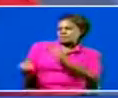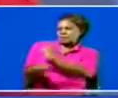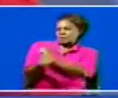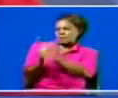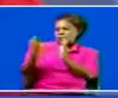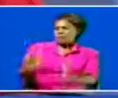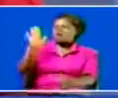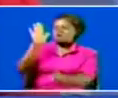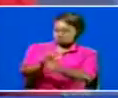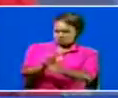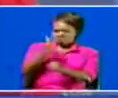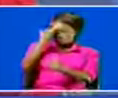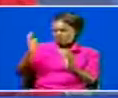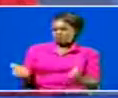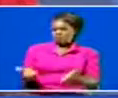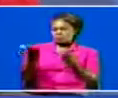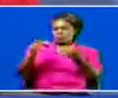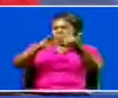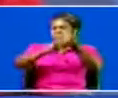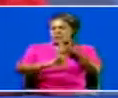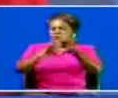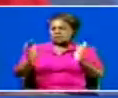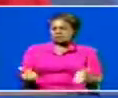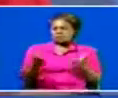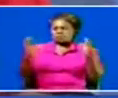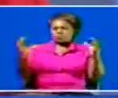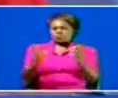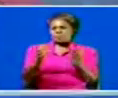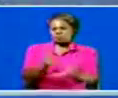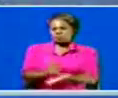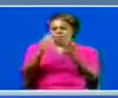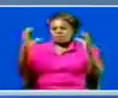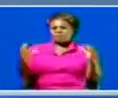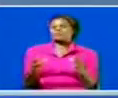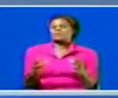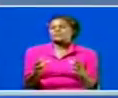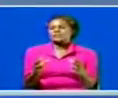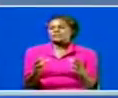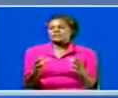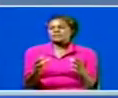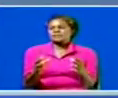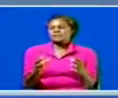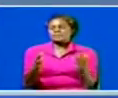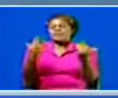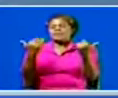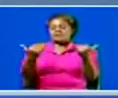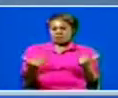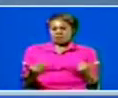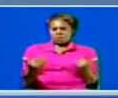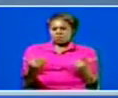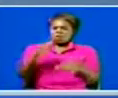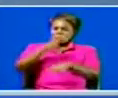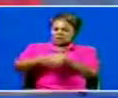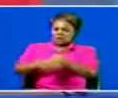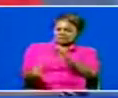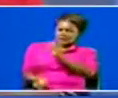wengi kwa sababu ya nini? Kuimarisha ndoa, kuimarisha jamii na kusaidia jamii. Na kusaidia jamii. Ndio, ndio, ndio. Sasa ukiwa umepata